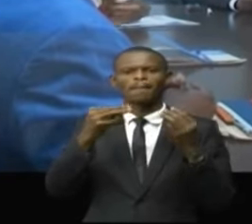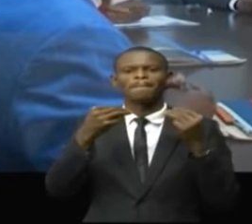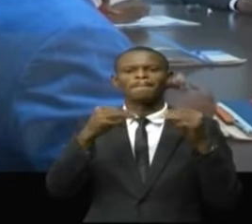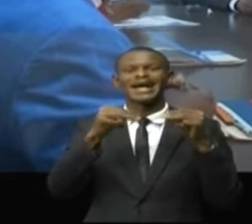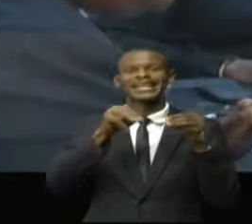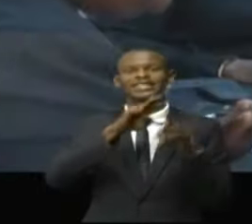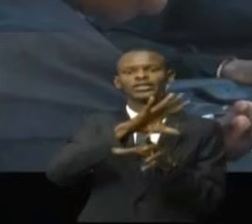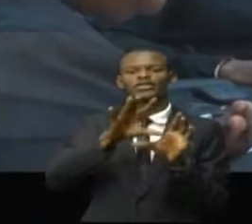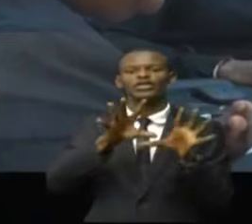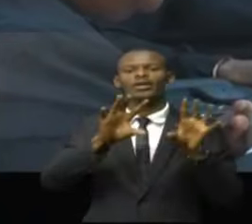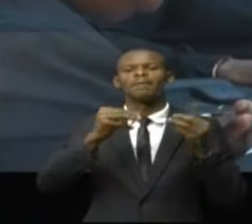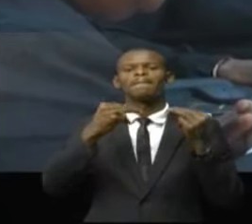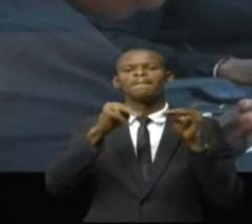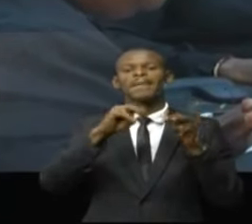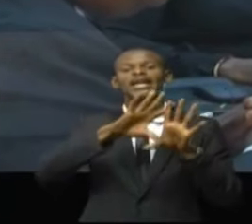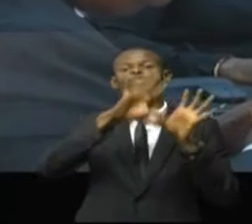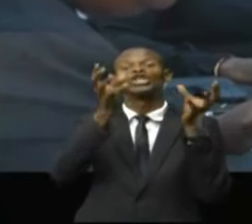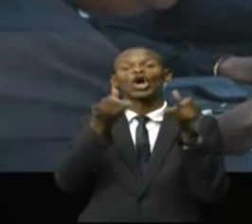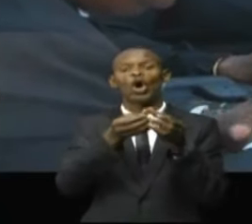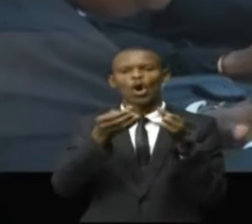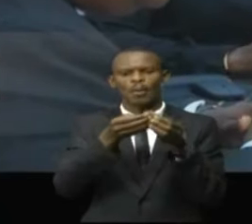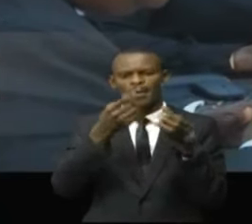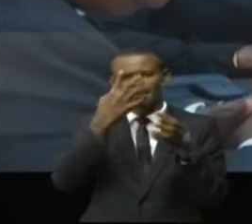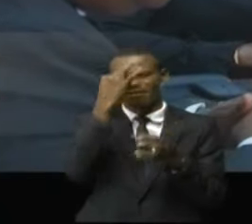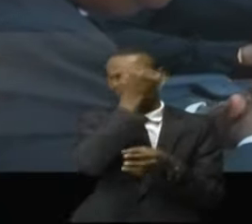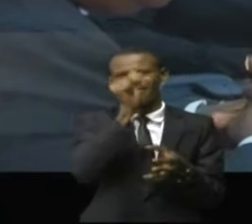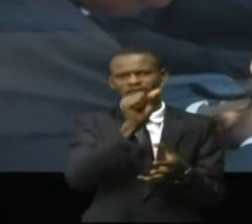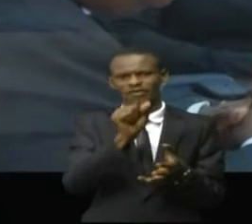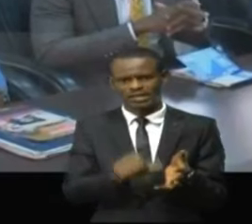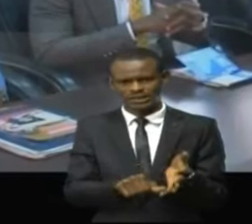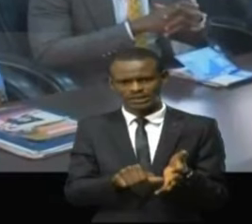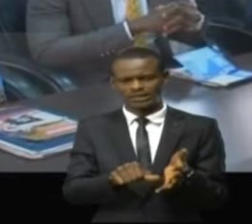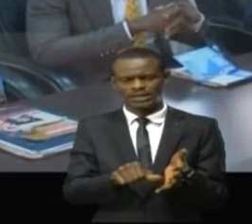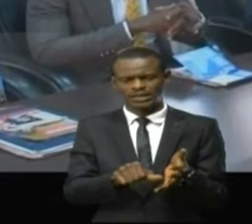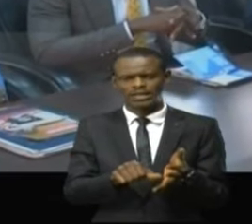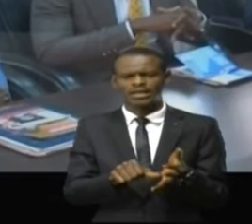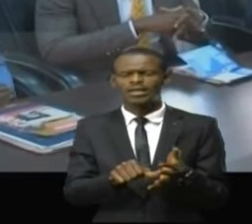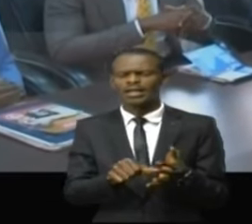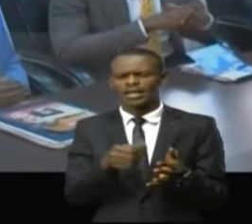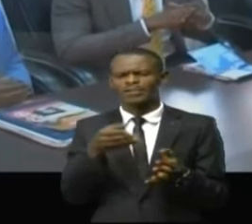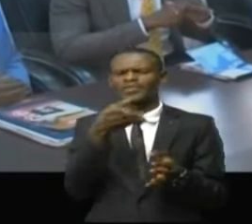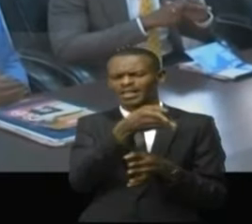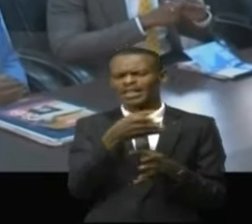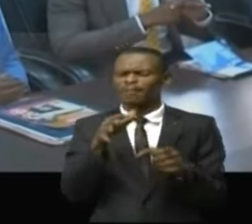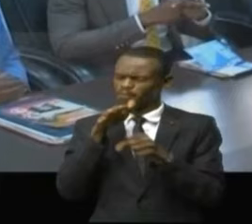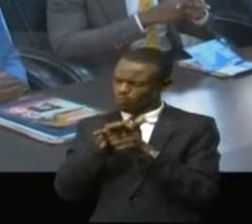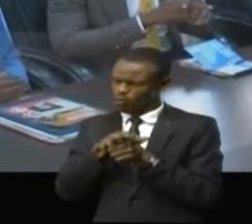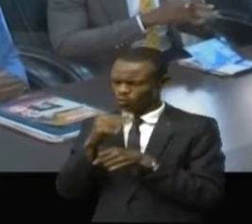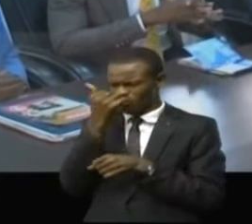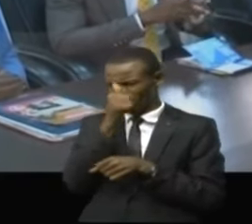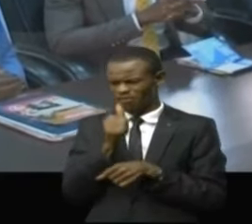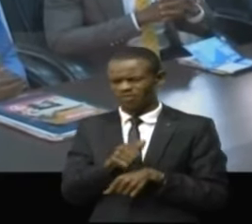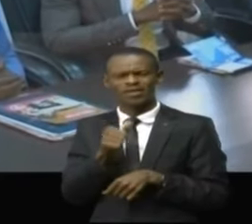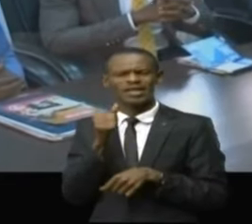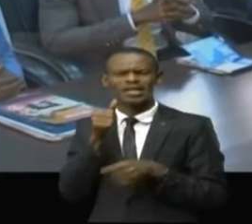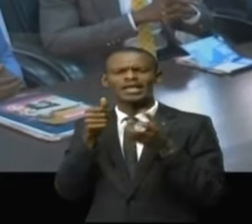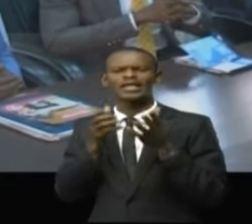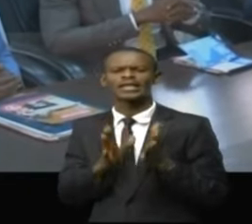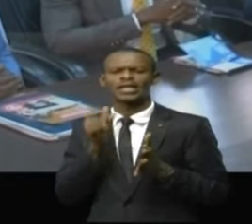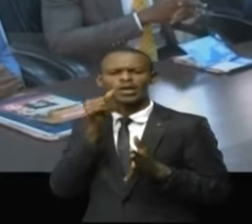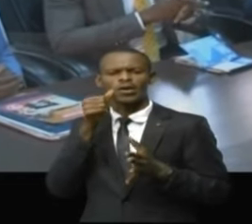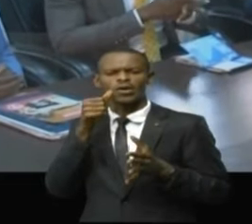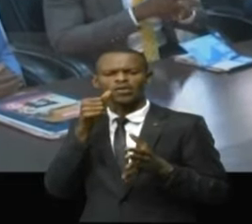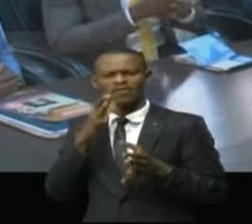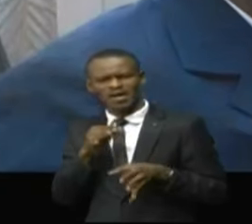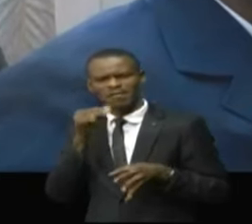australe, COMESA, est composé des 38 États membres africains qui ont convenu d'œuvrer en vue de réaliser des